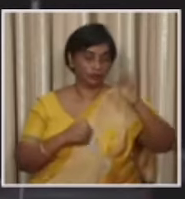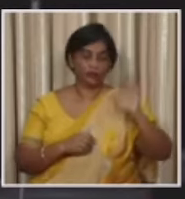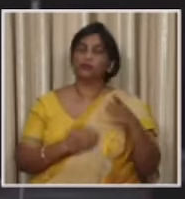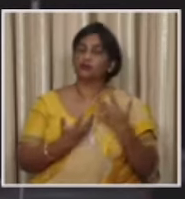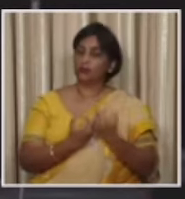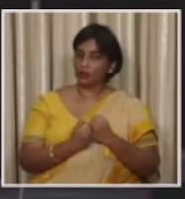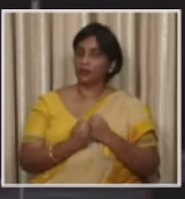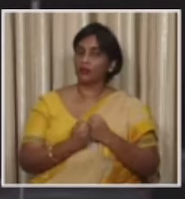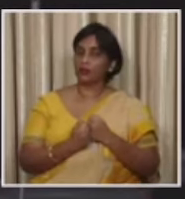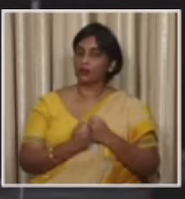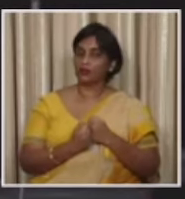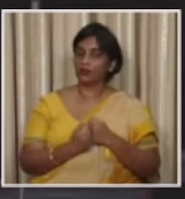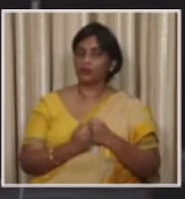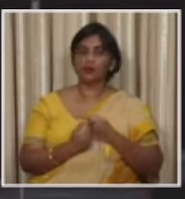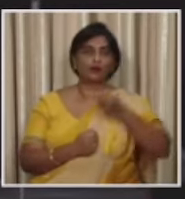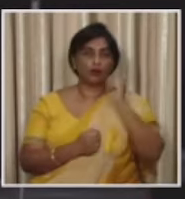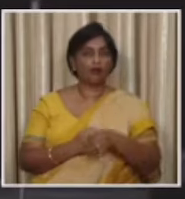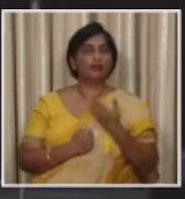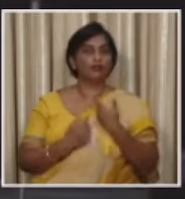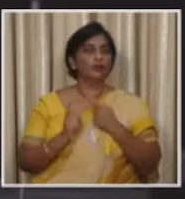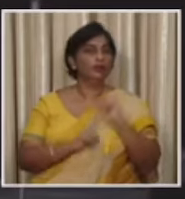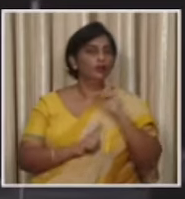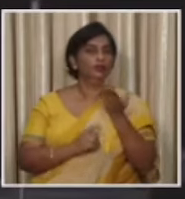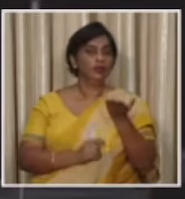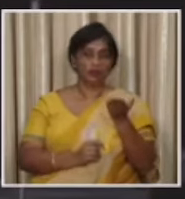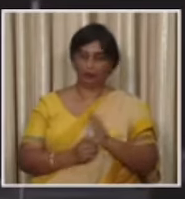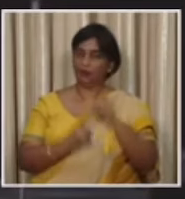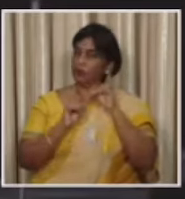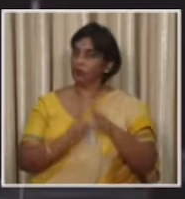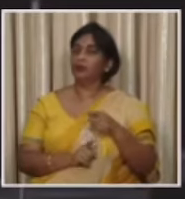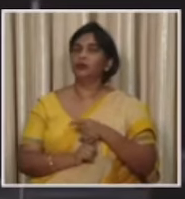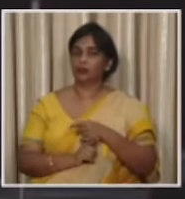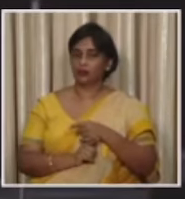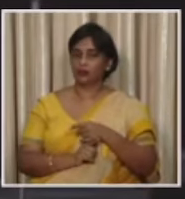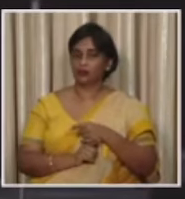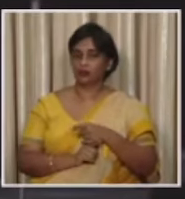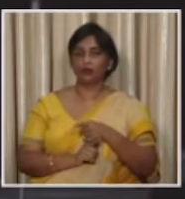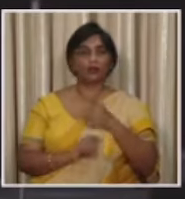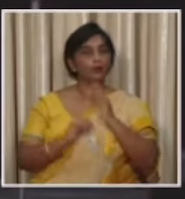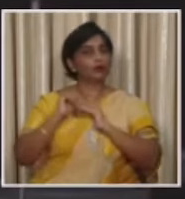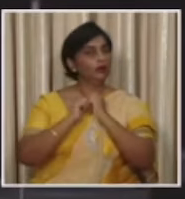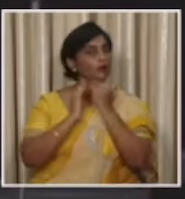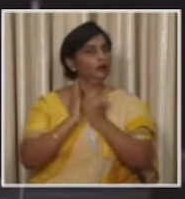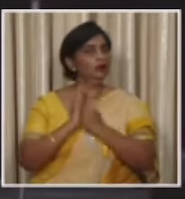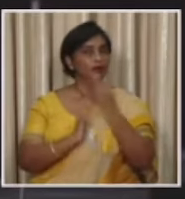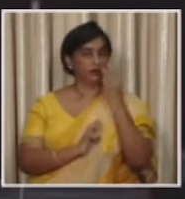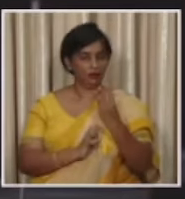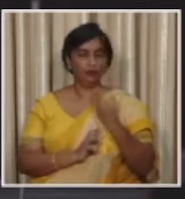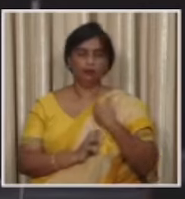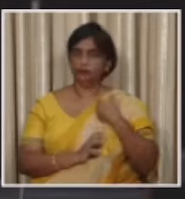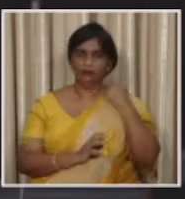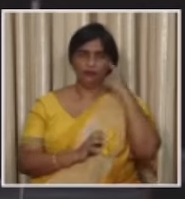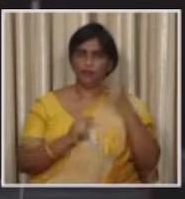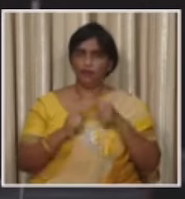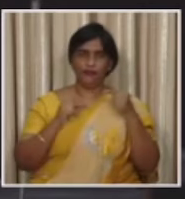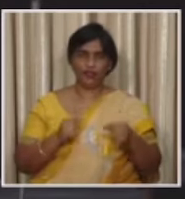අවශ්‍ය අනුමැතිය තමයි අපි පාර්ලිමේන්තුවෙන් ඉල්ලන්නේ. ඉතින් ඒ හින්දා මේ වැඩසටහන් තුනට මං හිතන්නේ නැහැ